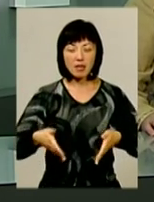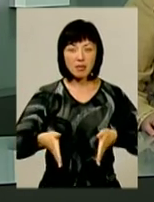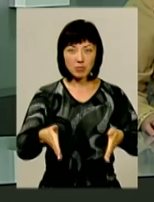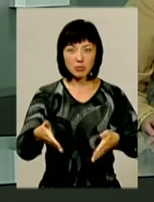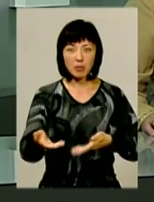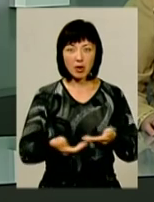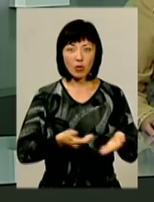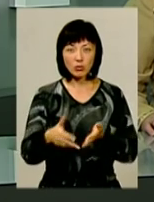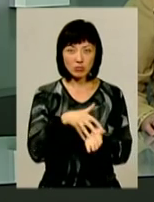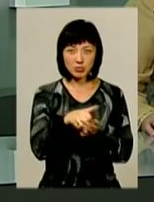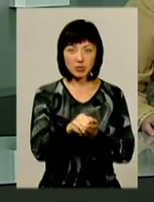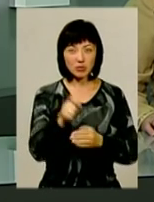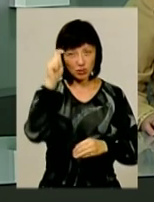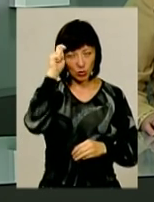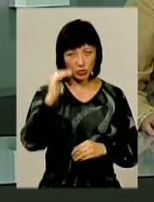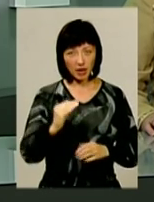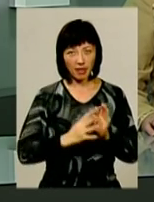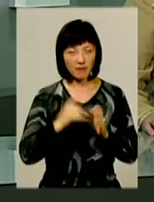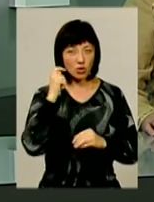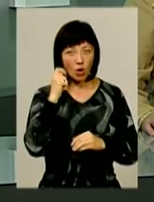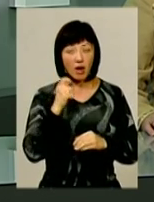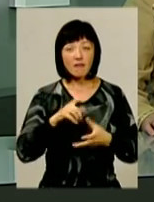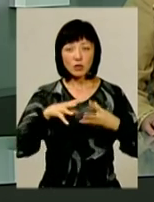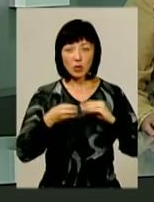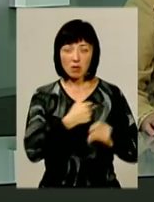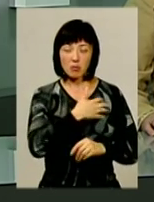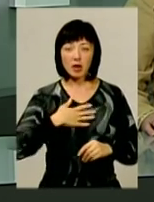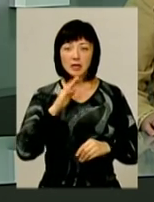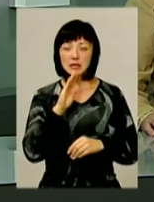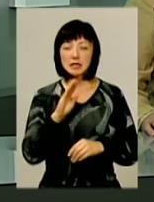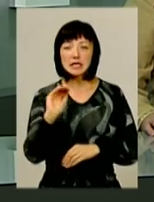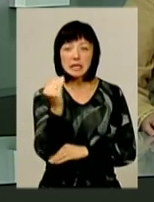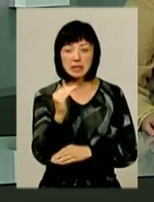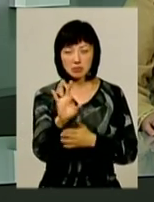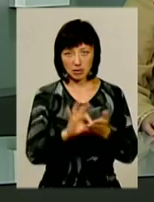переході збив 9-річного хлопчика. В результаті отриманих поранень дитина померла на